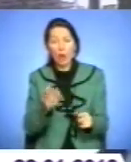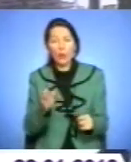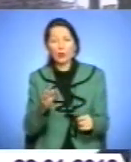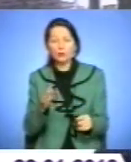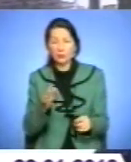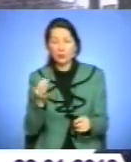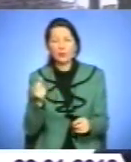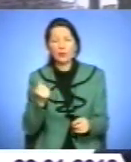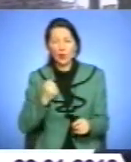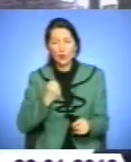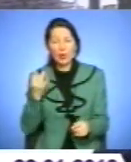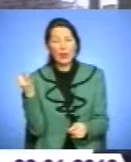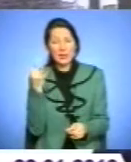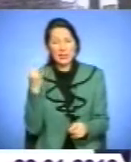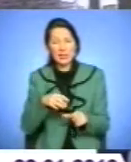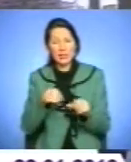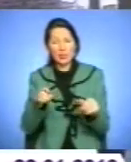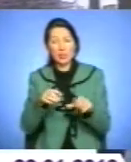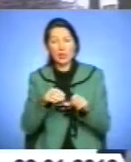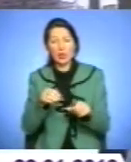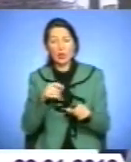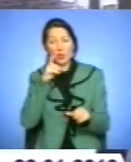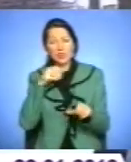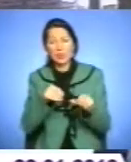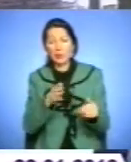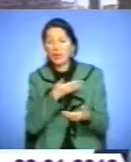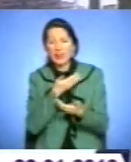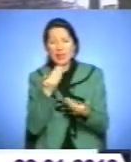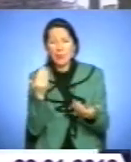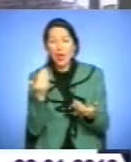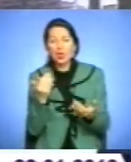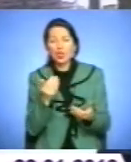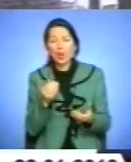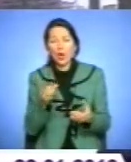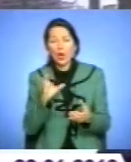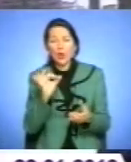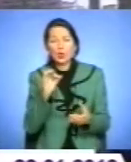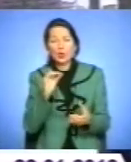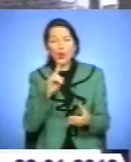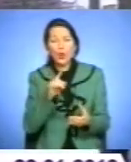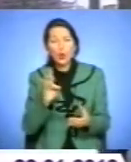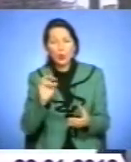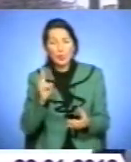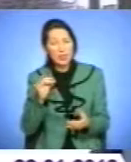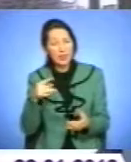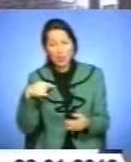українській землі. І не маючи союзників інших, так, ці республіки в контексті